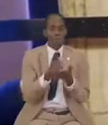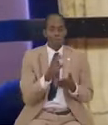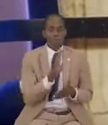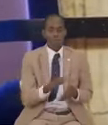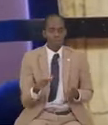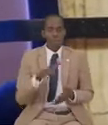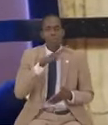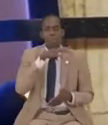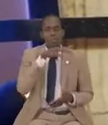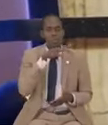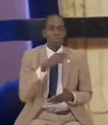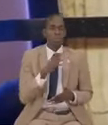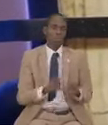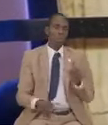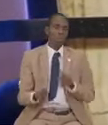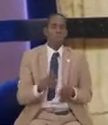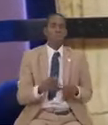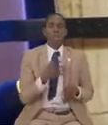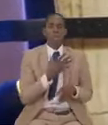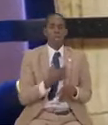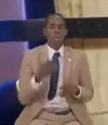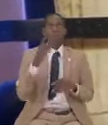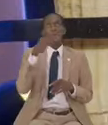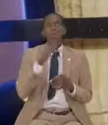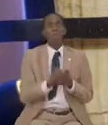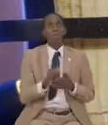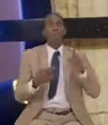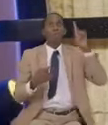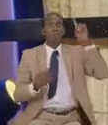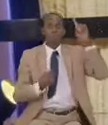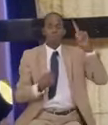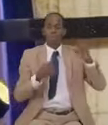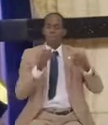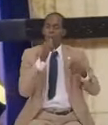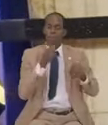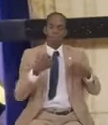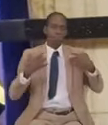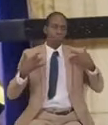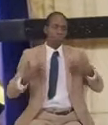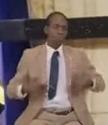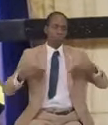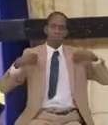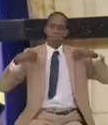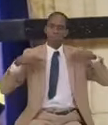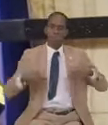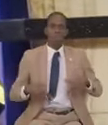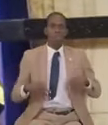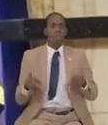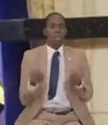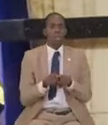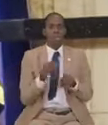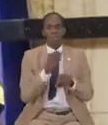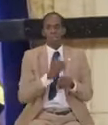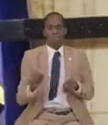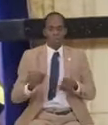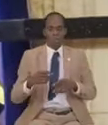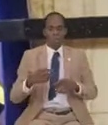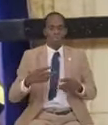voici je vous écraserai comme full la terre un chariot chargé de